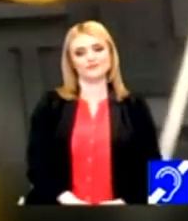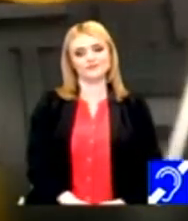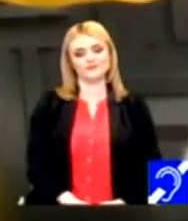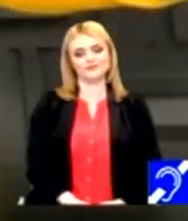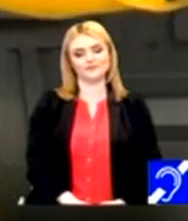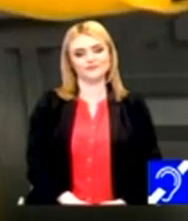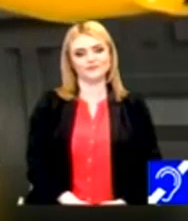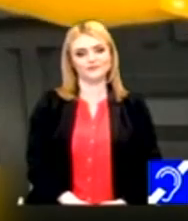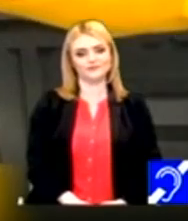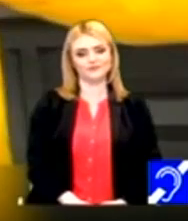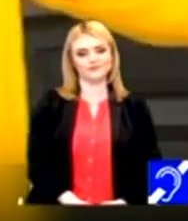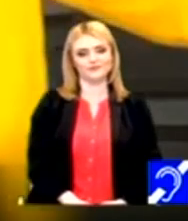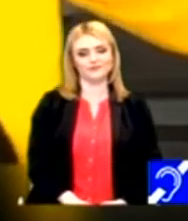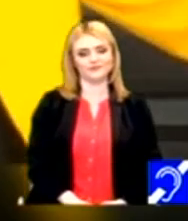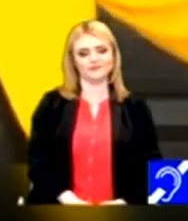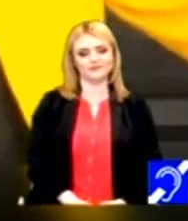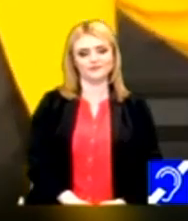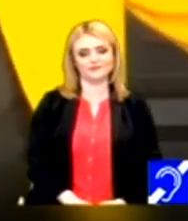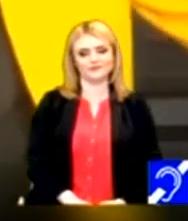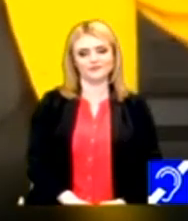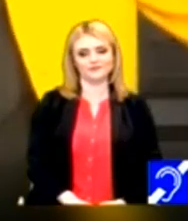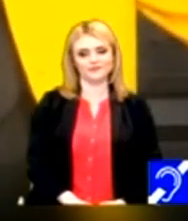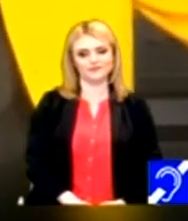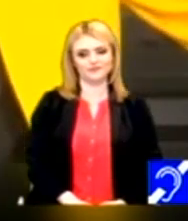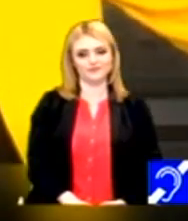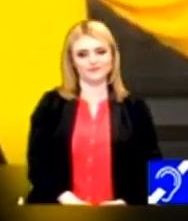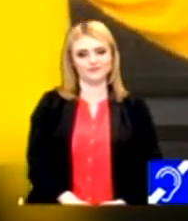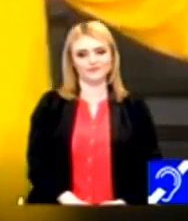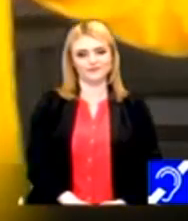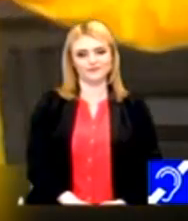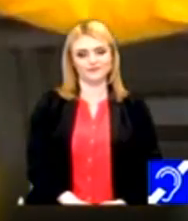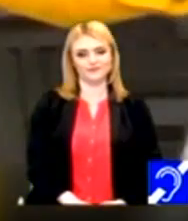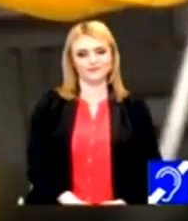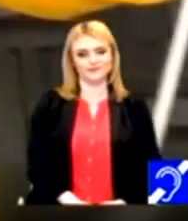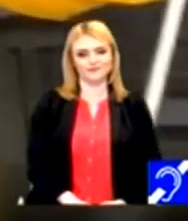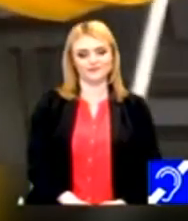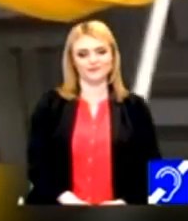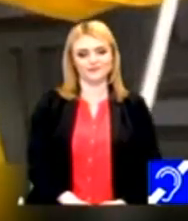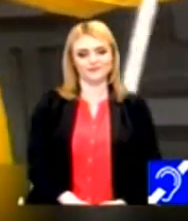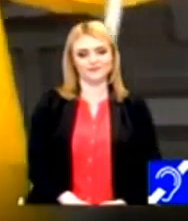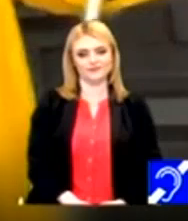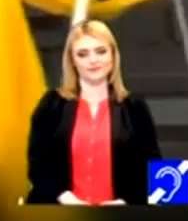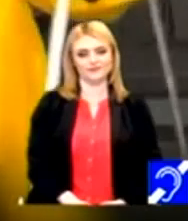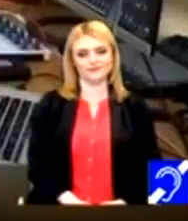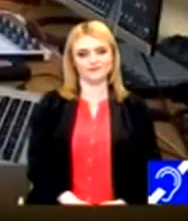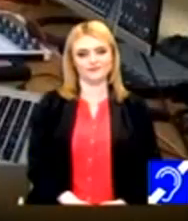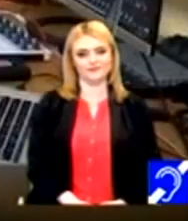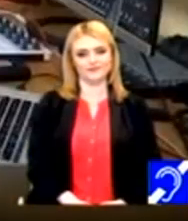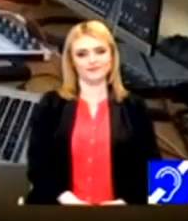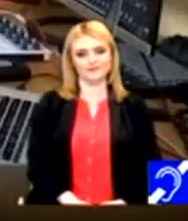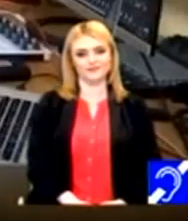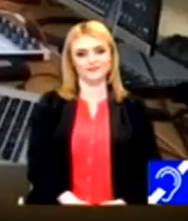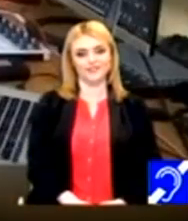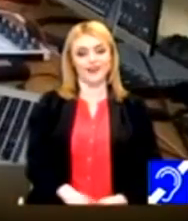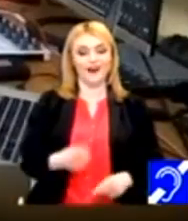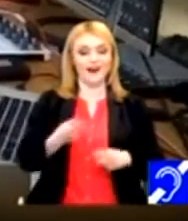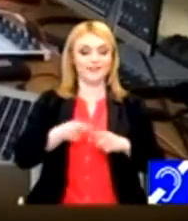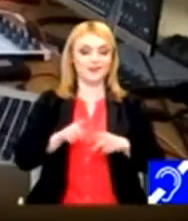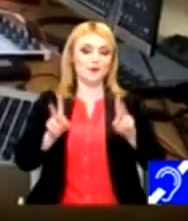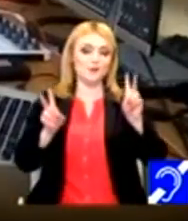pacientul elimină un volum foarte mare de vapori care evident sunt cu coronavirus.